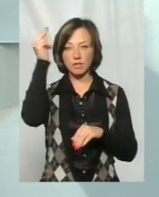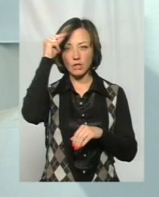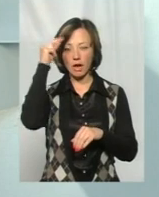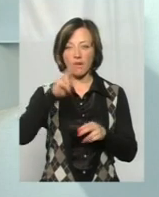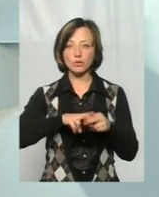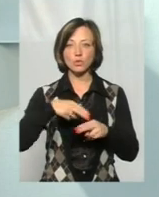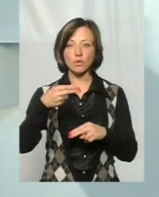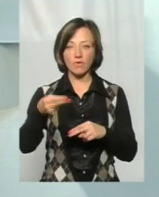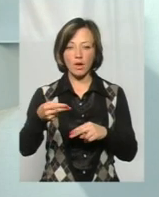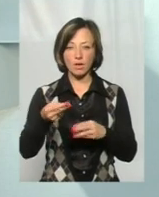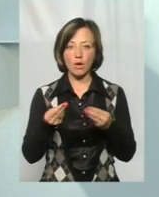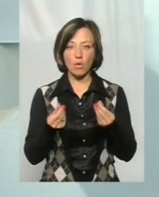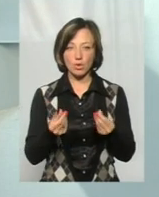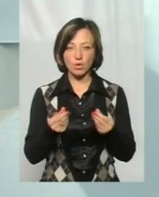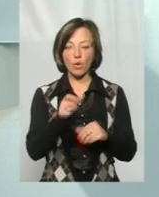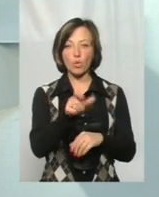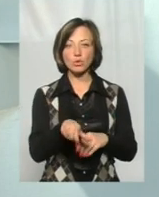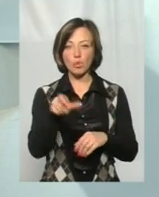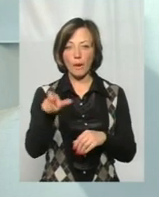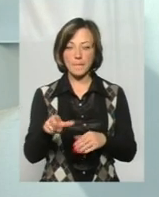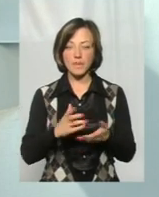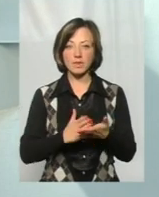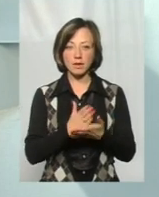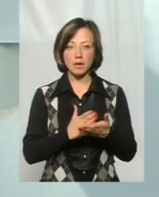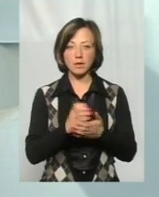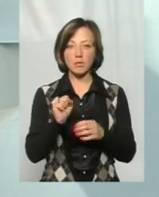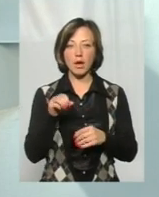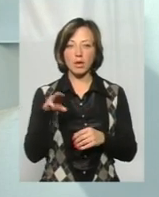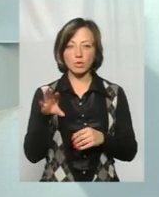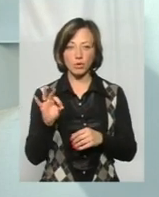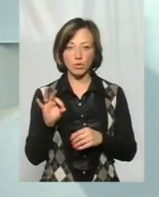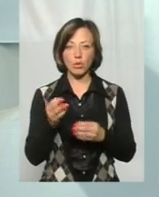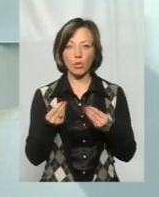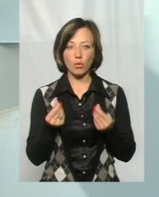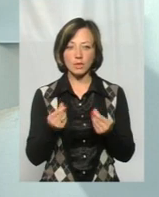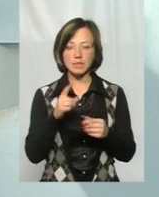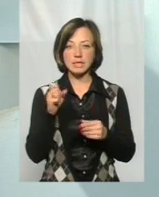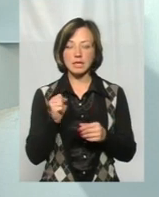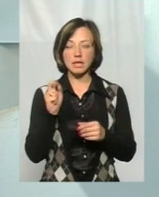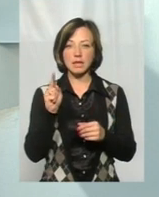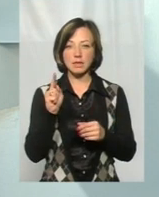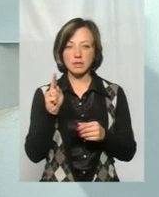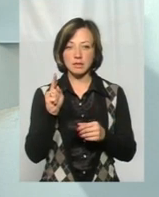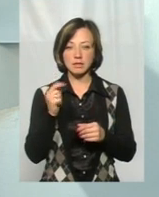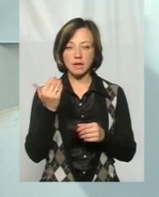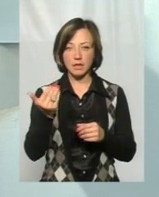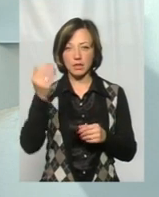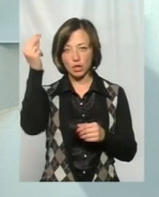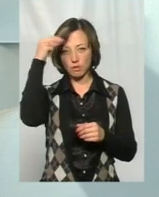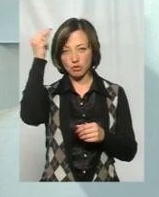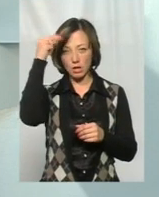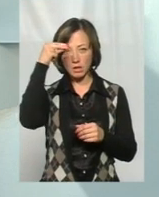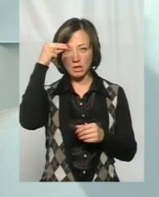а відшкодування коштів особам, тобто ветеранам АТО, коштів за те, за їхнє